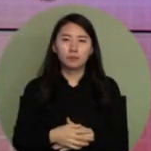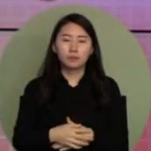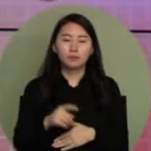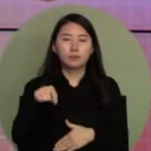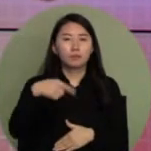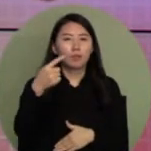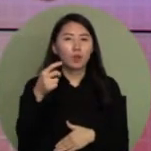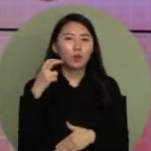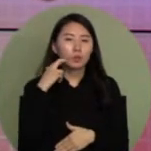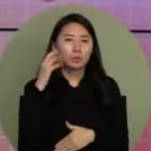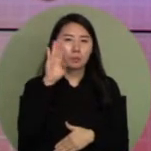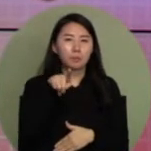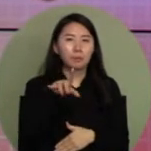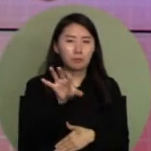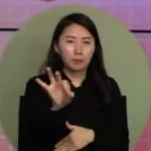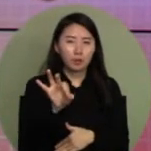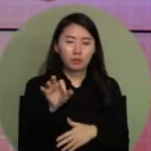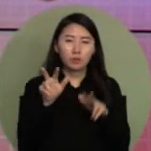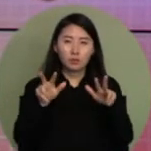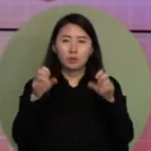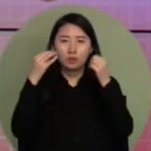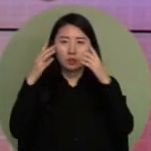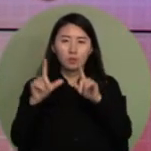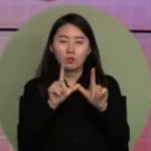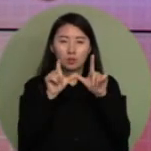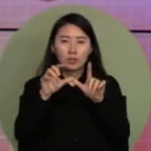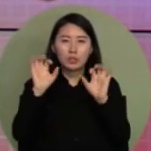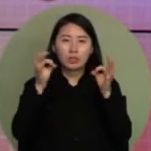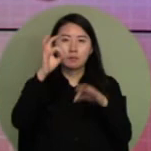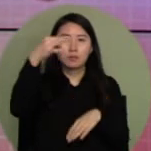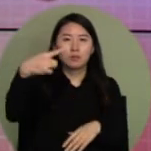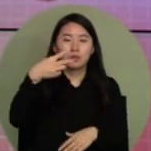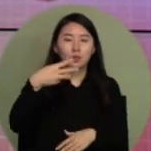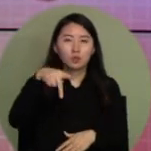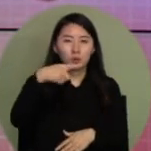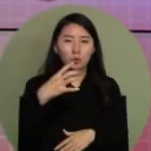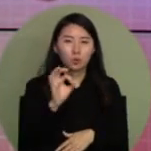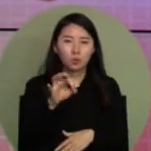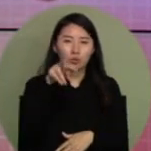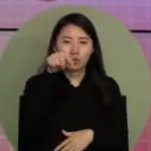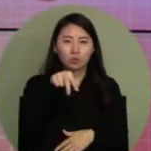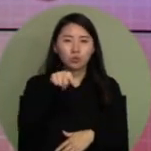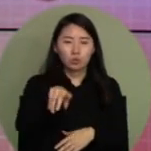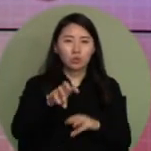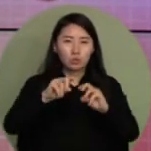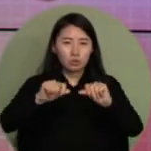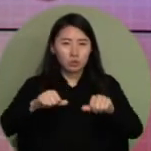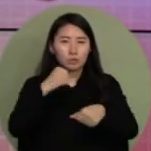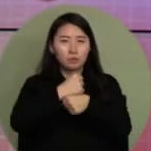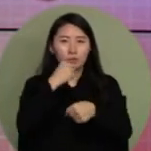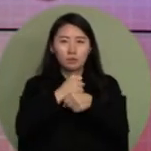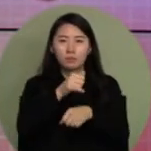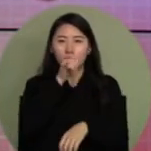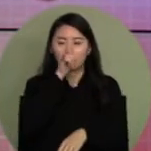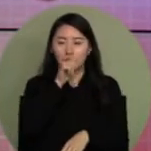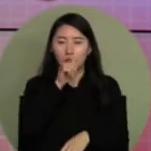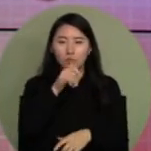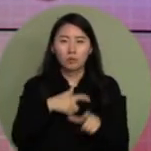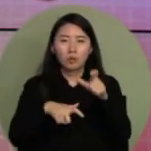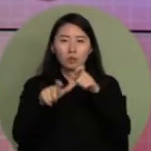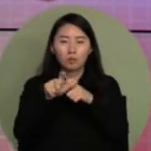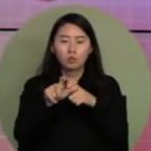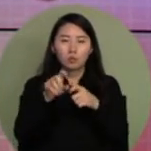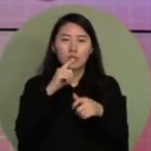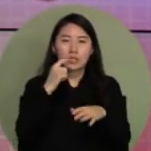다음은 송 펍 0 입니다 현재 새누리당 김을동 최고위원이 수성을 위해 지역 기반을 다지고 있는데요 더불어 민주당 의